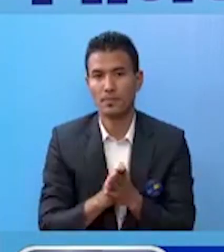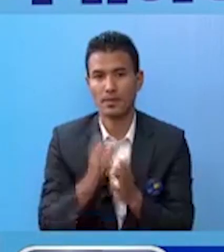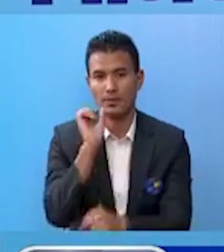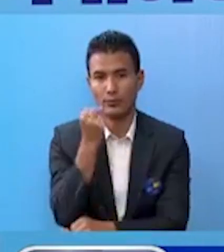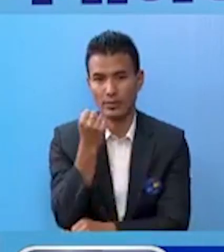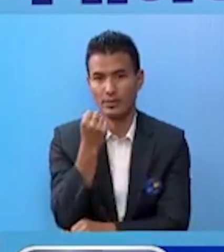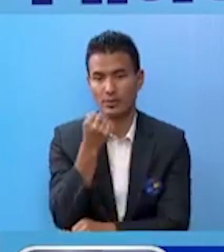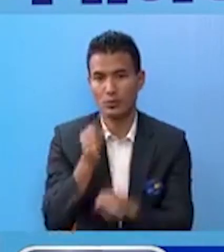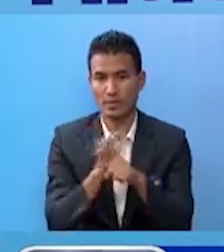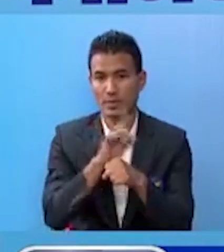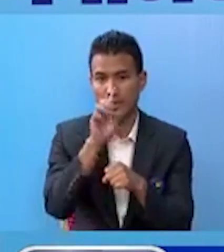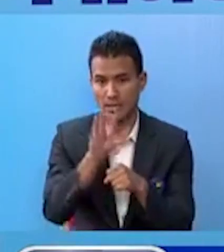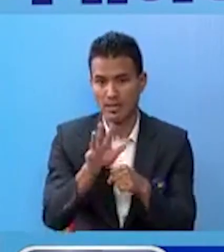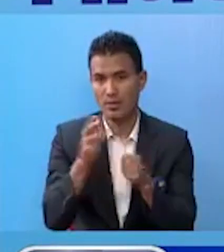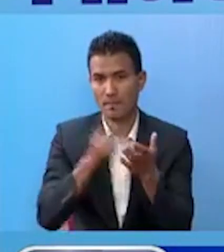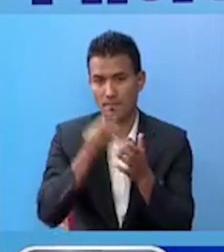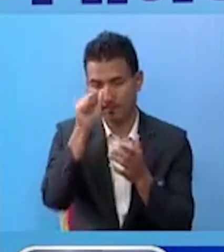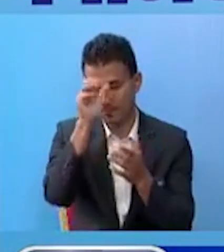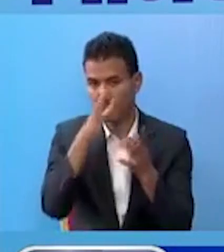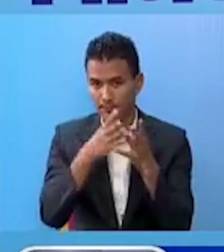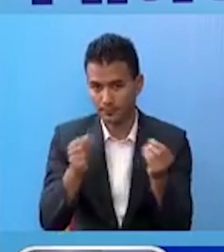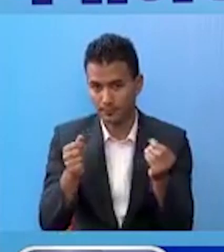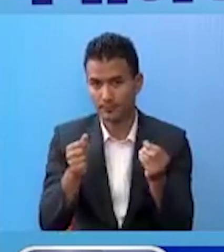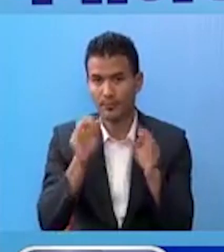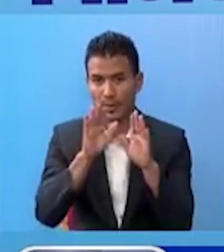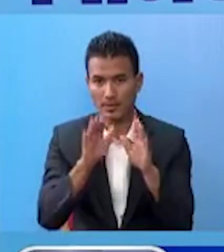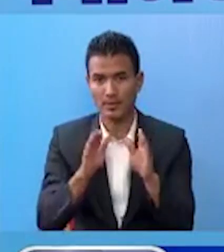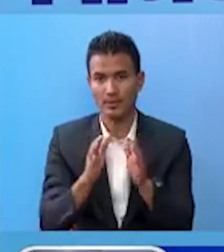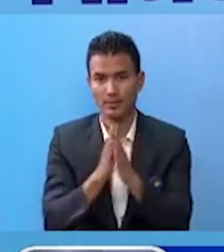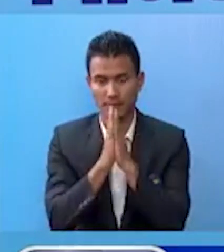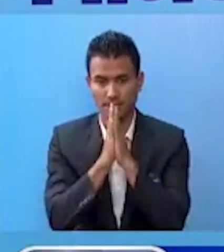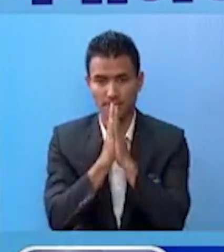नेसनल कोभिड-19 को अपडेट यहीँनिर अन्त्य हुन्छ। धन्यवाद। नमस्कार।